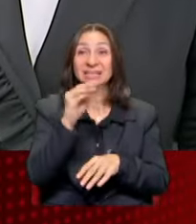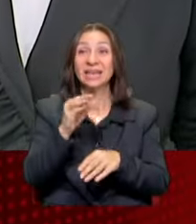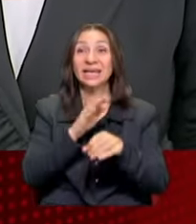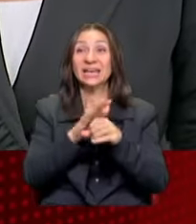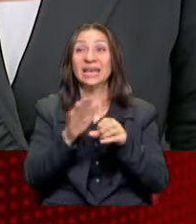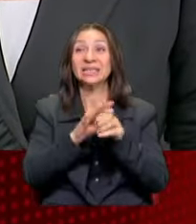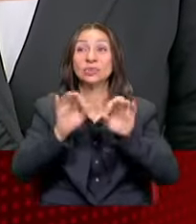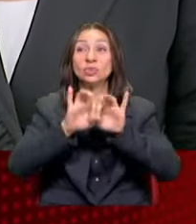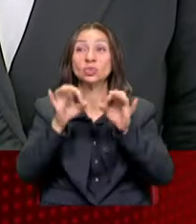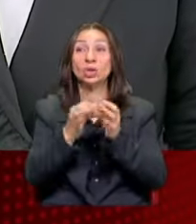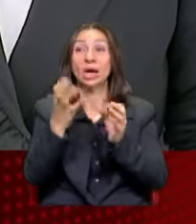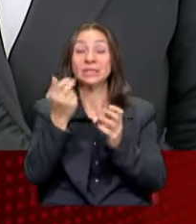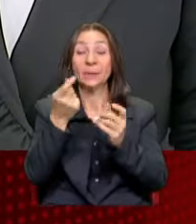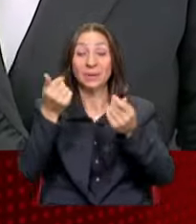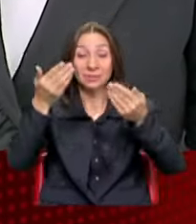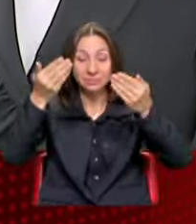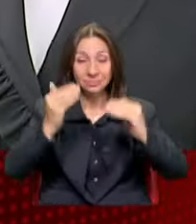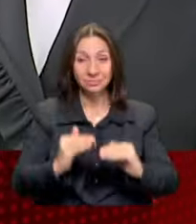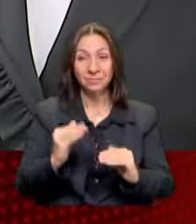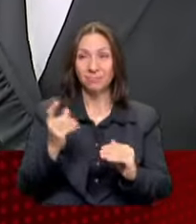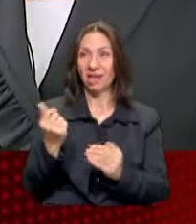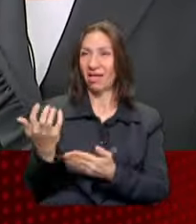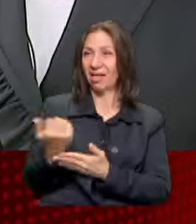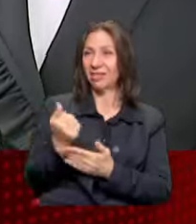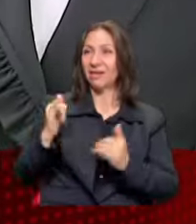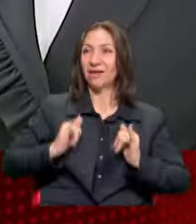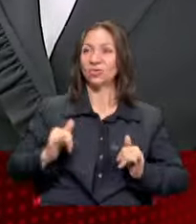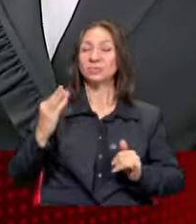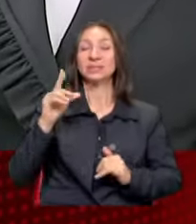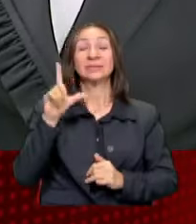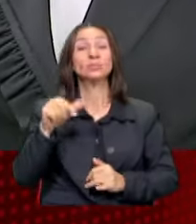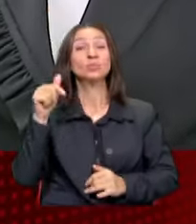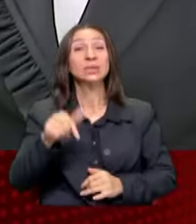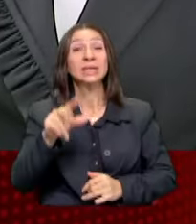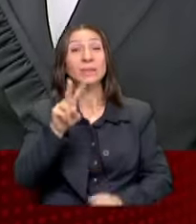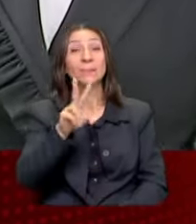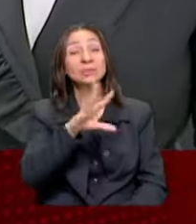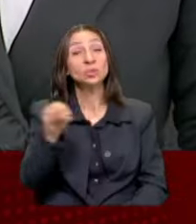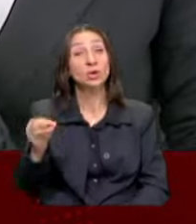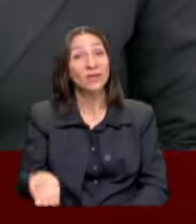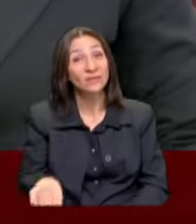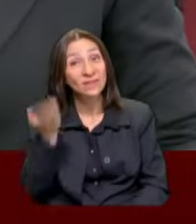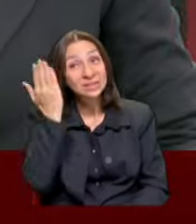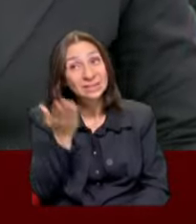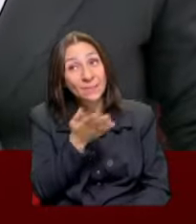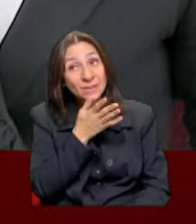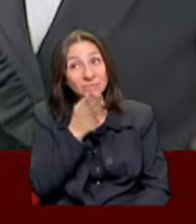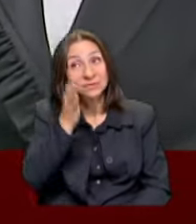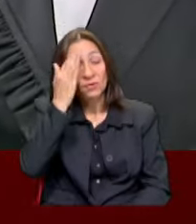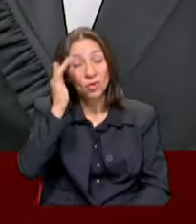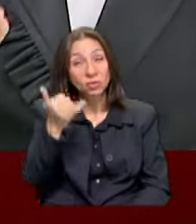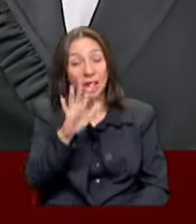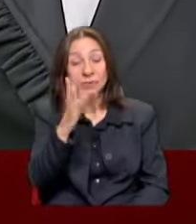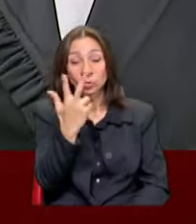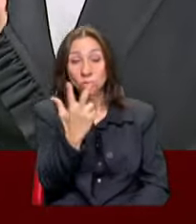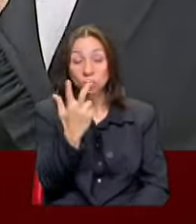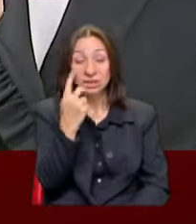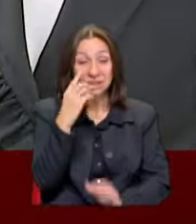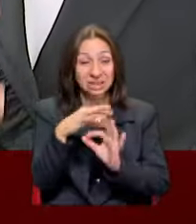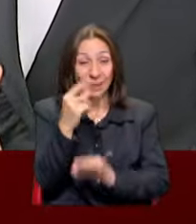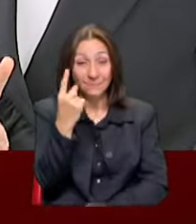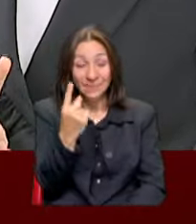Kayseri sucuğu alabilecek bir gelire sahip olması olmalı bakın Bugün 25 milyondan fazla bildiğimiz yoksulluk yani her üç kişiden